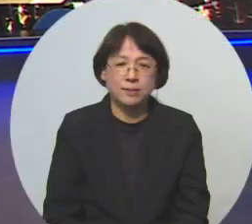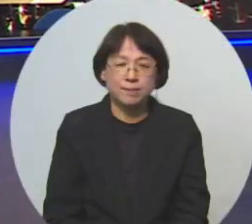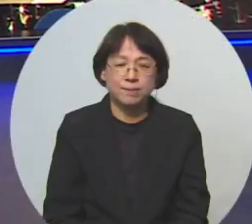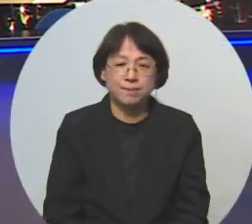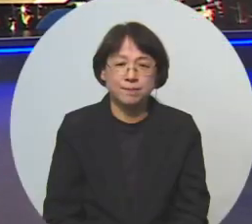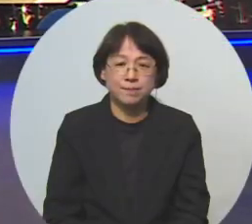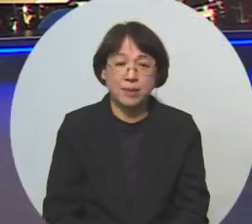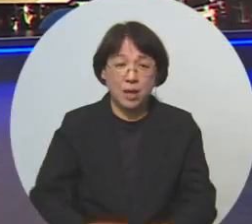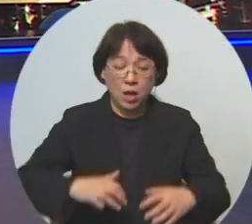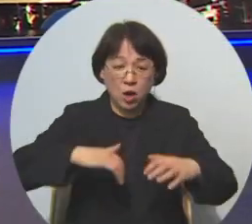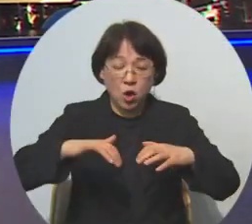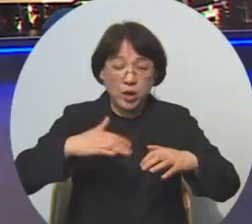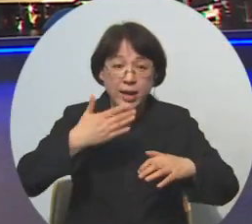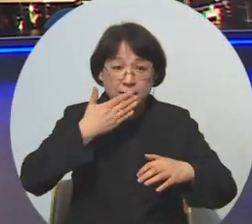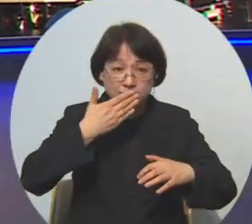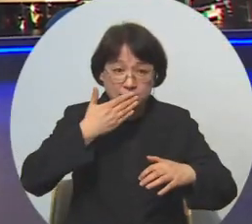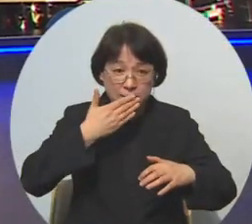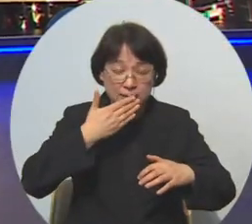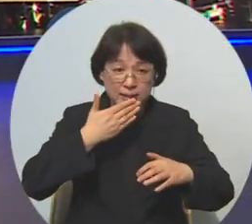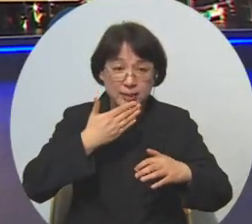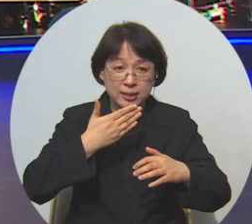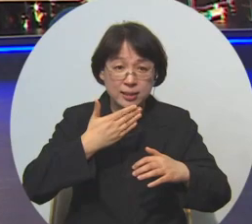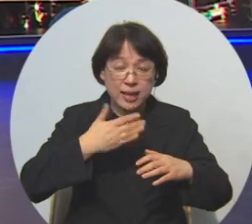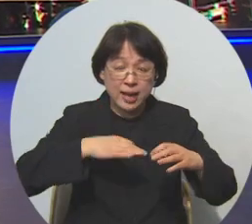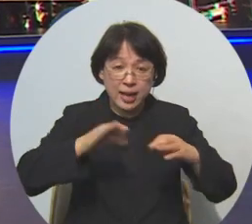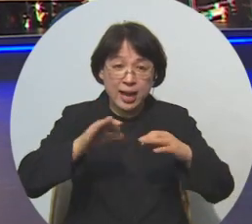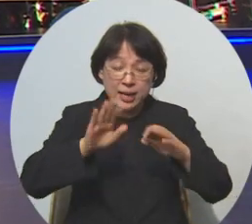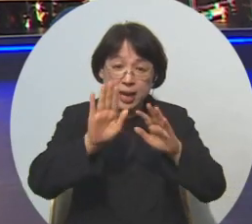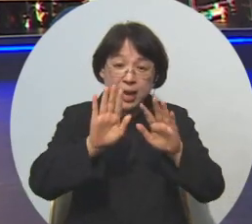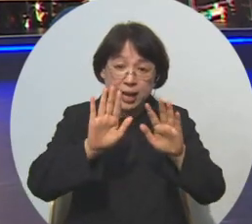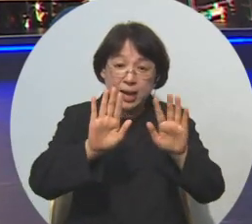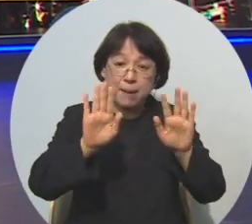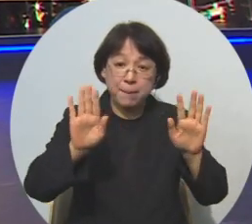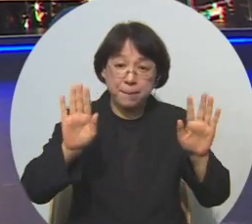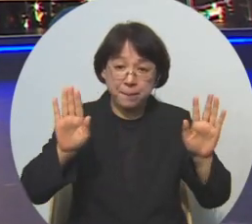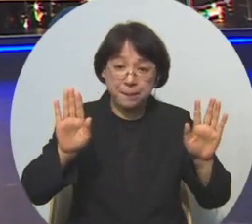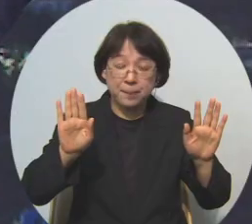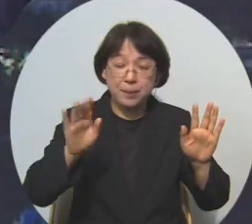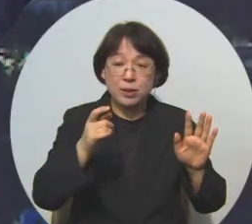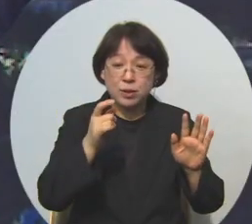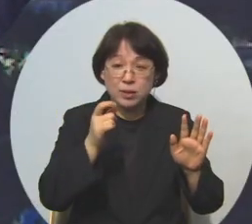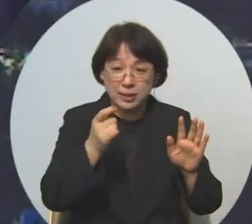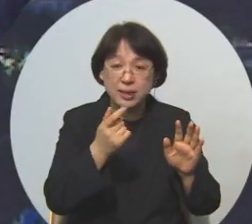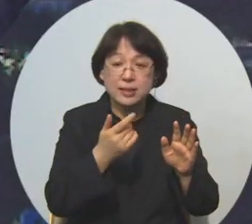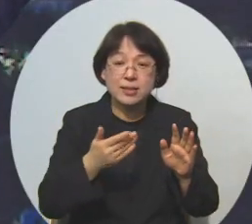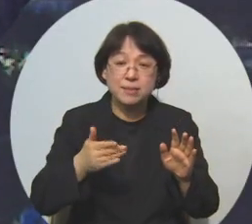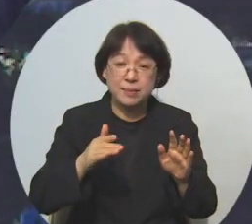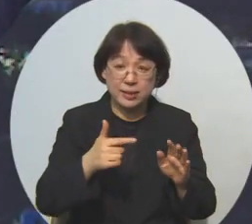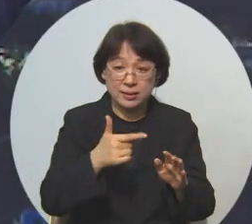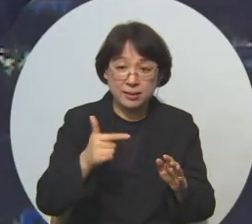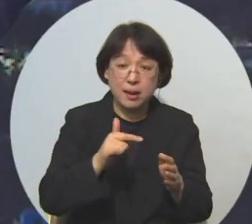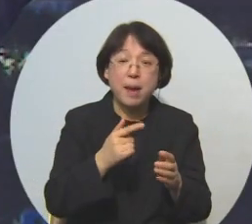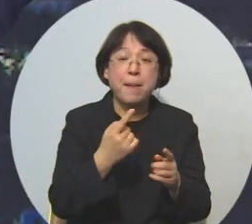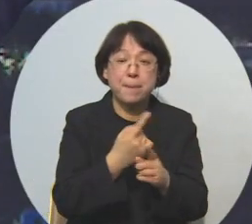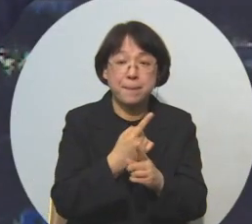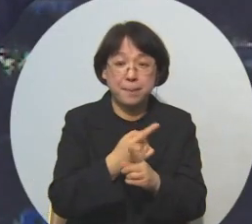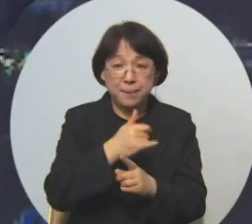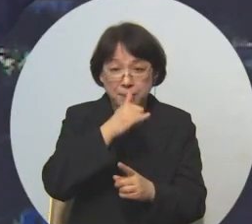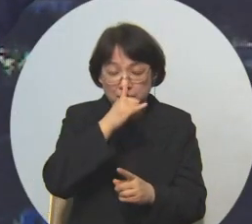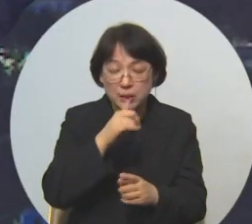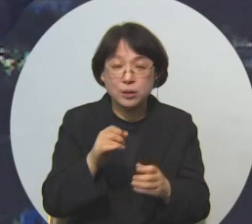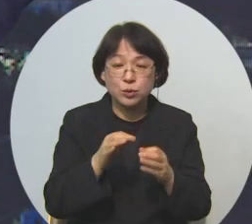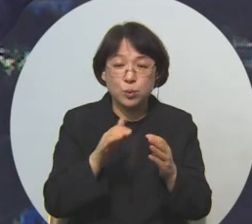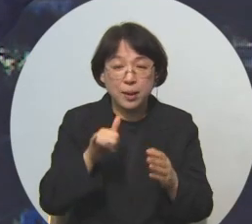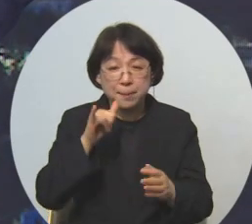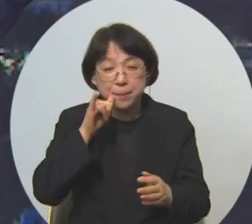조만간 거리의 음식점 간판들의 작지만 큰 변화가 생길 전망입니다 그동안 마약 떡볶이 마약